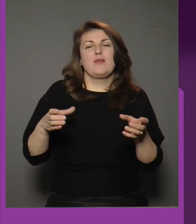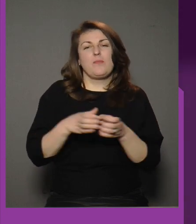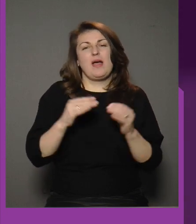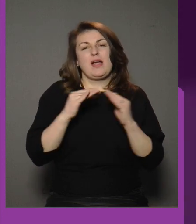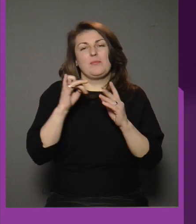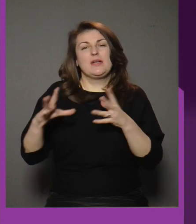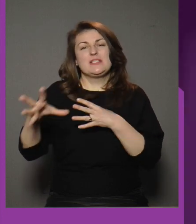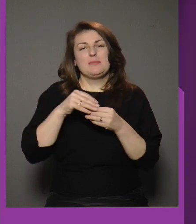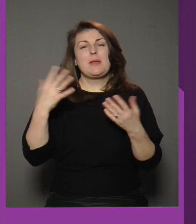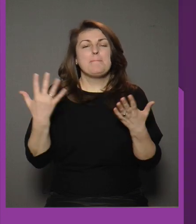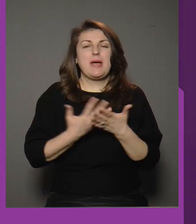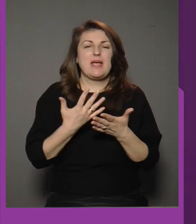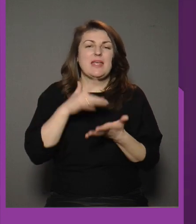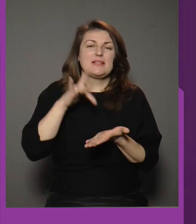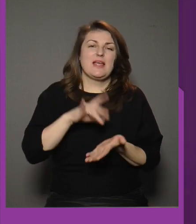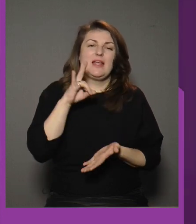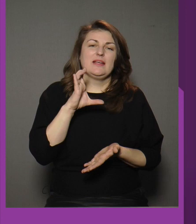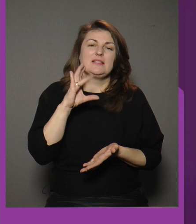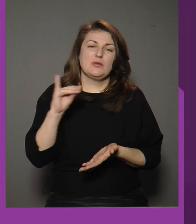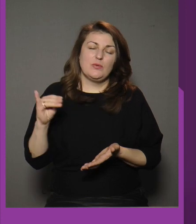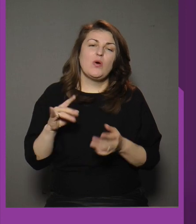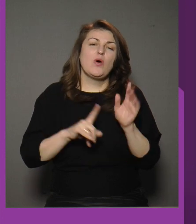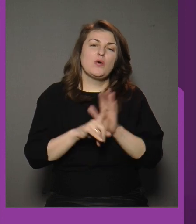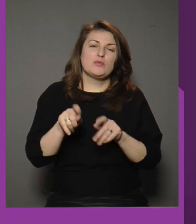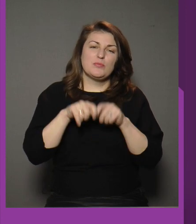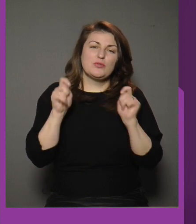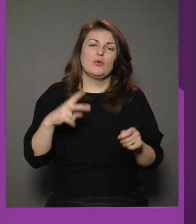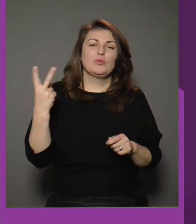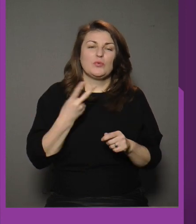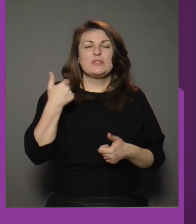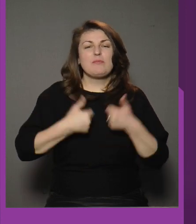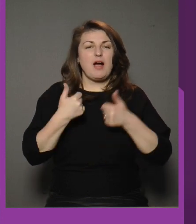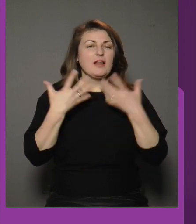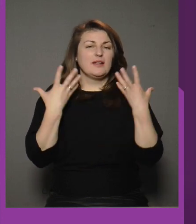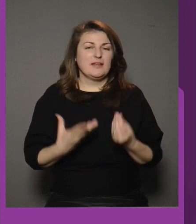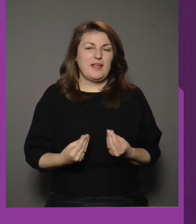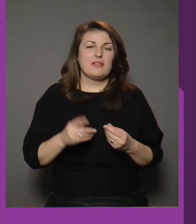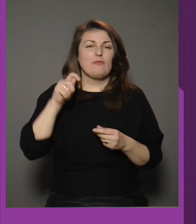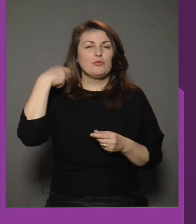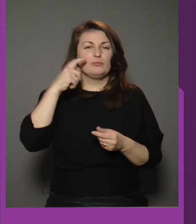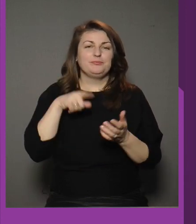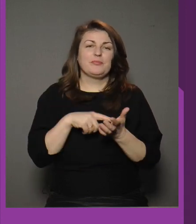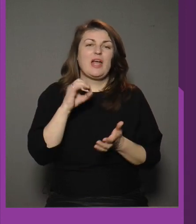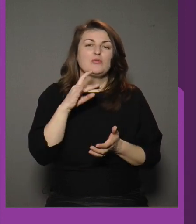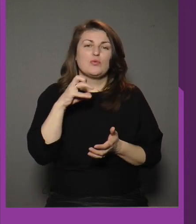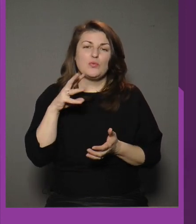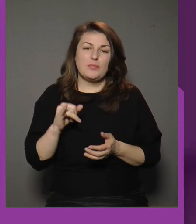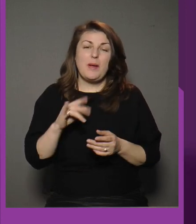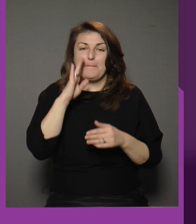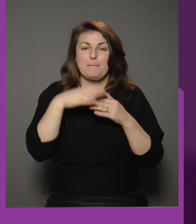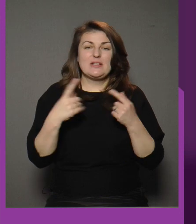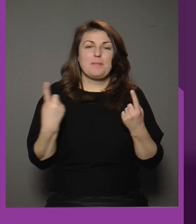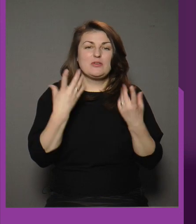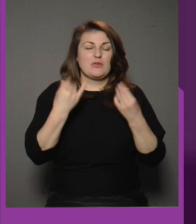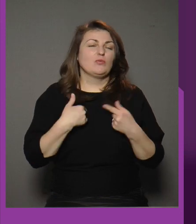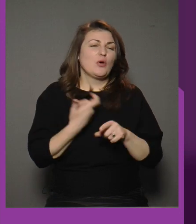спільно з медіа-центром НКСУ розпочинаємо другий змагальний день там, в турецькому Ерзурумі. Тим більше, після першого дня в нас